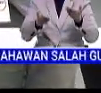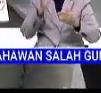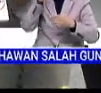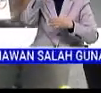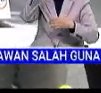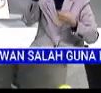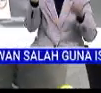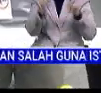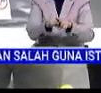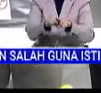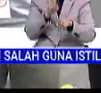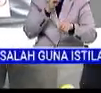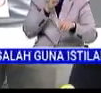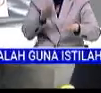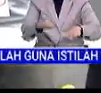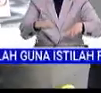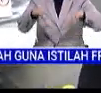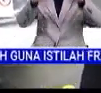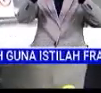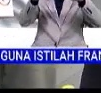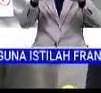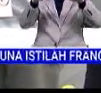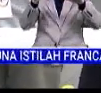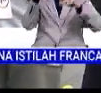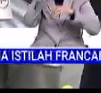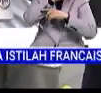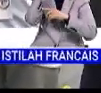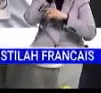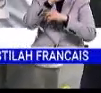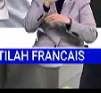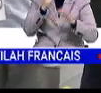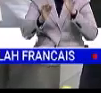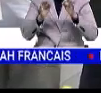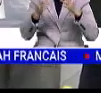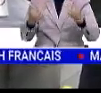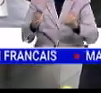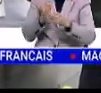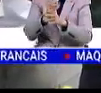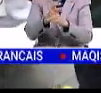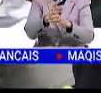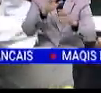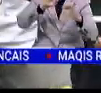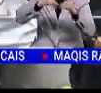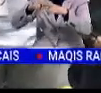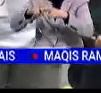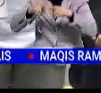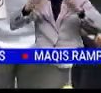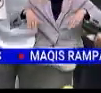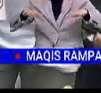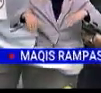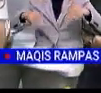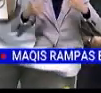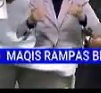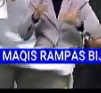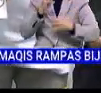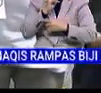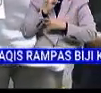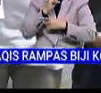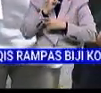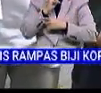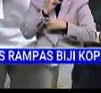besar. Kalau sekiranya usaha-usaha tertentu tidak kita lakukan, kita sedang melihat bagaimana air yang melalui